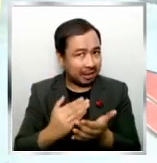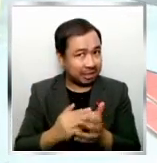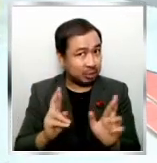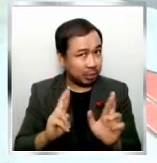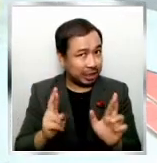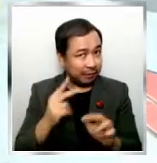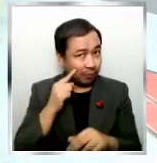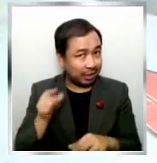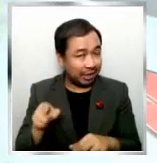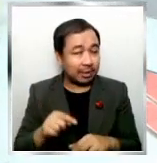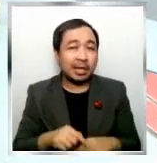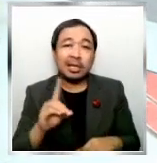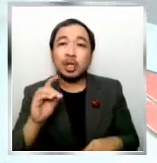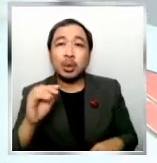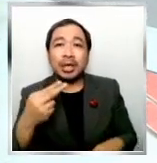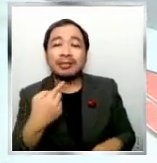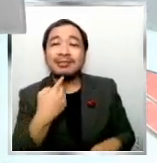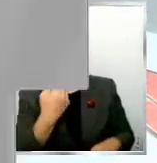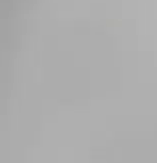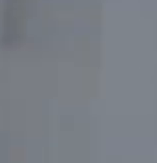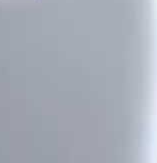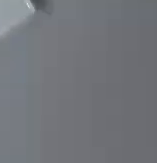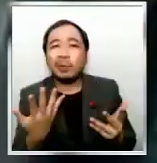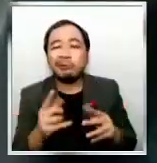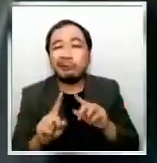Health sa pagtutok ni Maki Pulido.